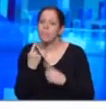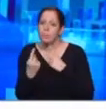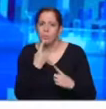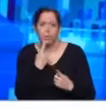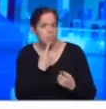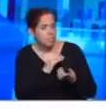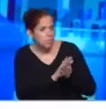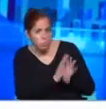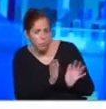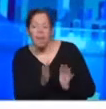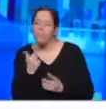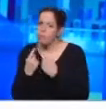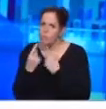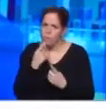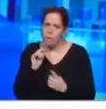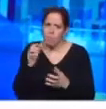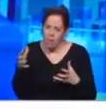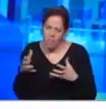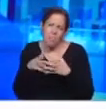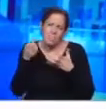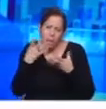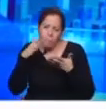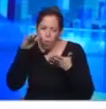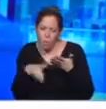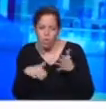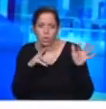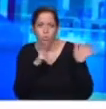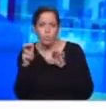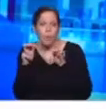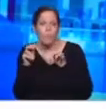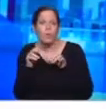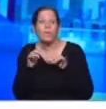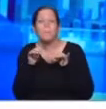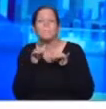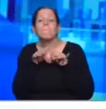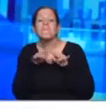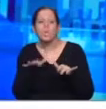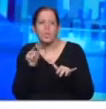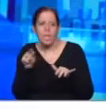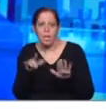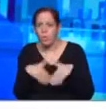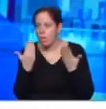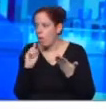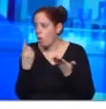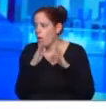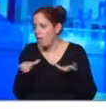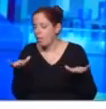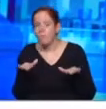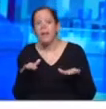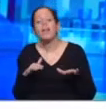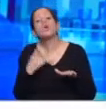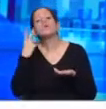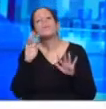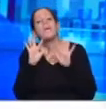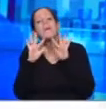לפני מסע ומתן עם החברה. סתם ההורדה של ה-800 מיליון האלה, זה נותן לכל הילדים האלה מעל